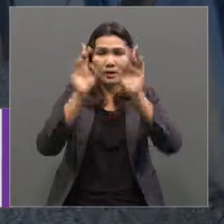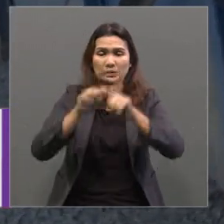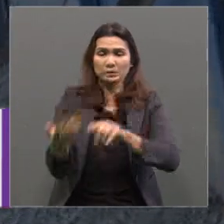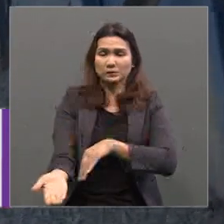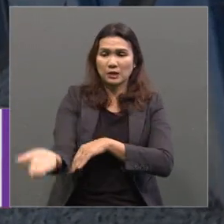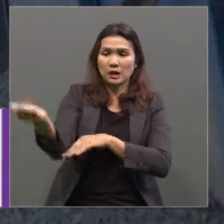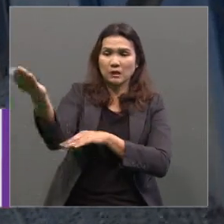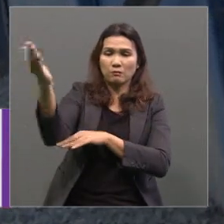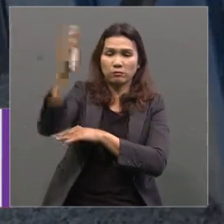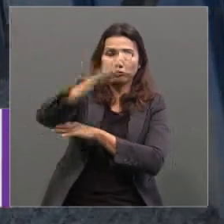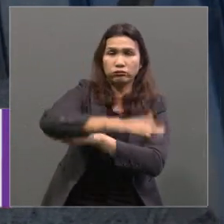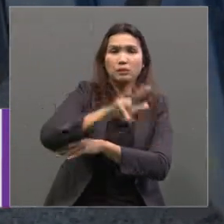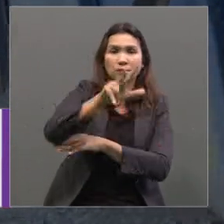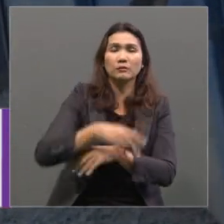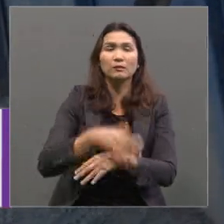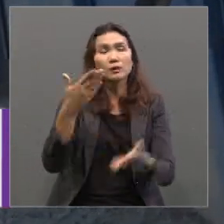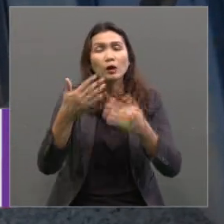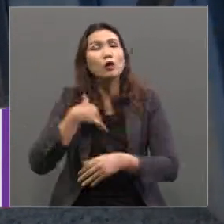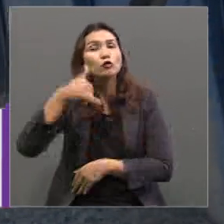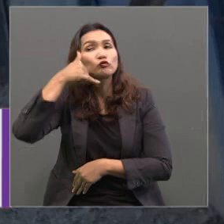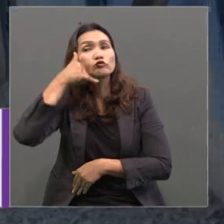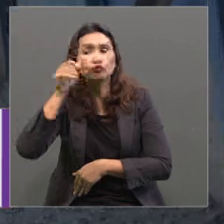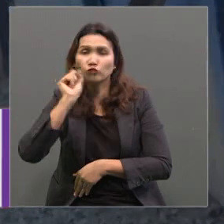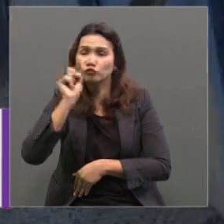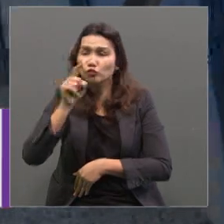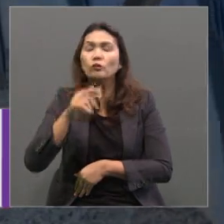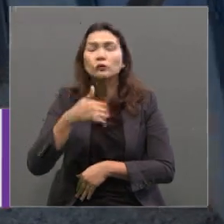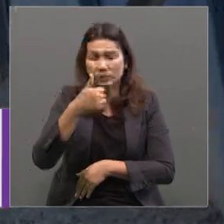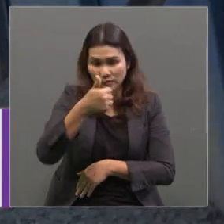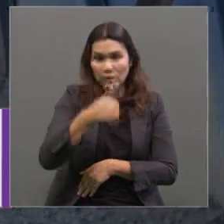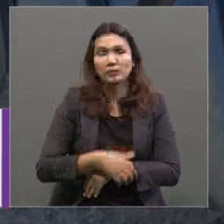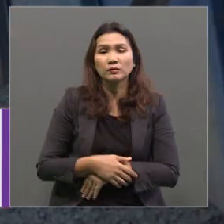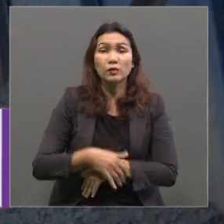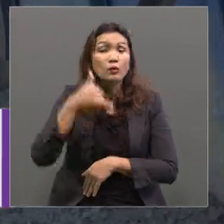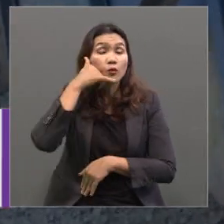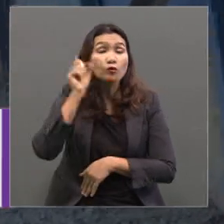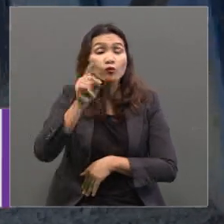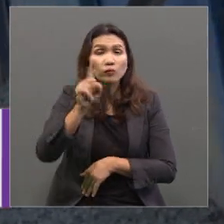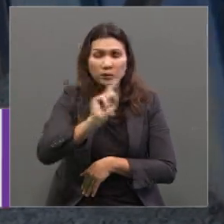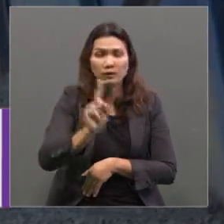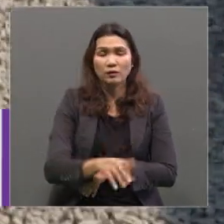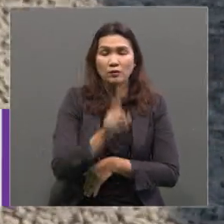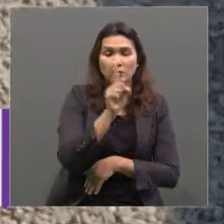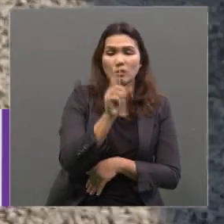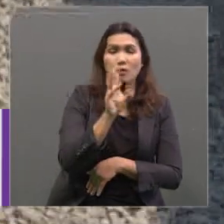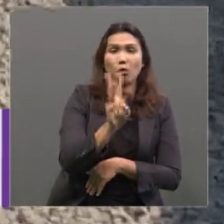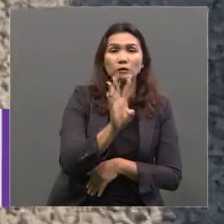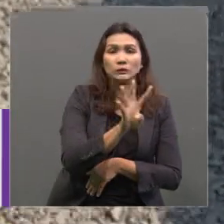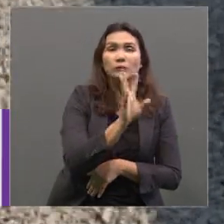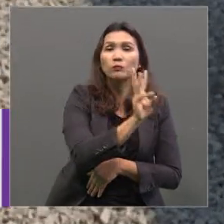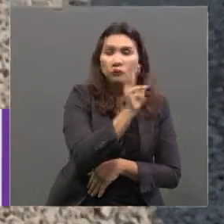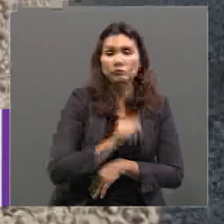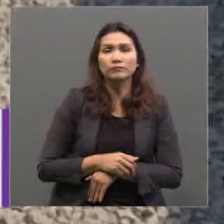ขอรับคำปรึกษาผ่านทางสายด่วนสุขภาพสำนักการแพทย์กรุงเทพมหานครนะคะโทรไปได้ที่หมายเลข1646ค่ะก็จะเ